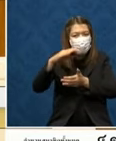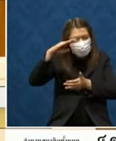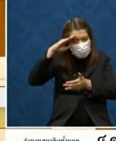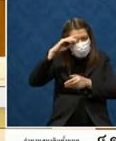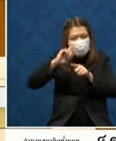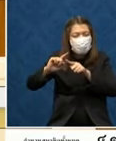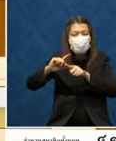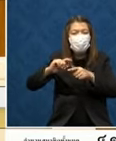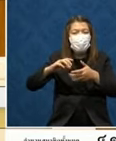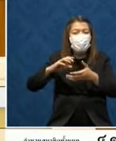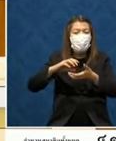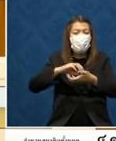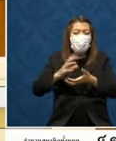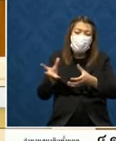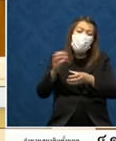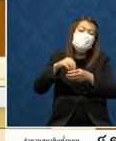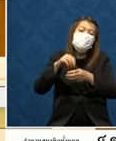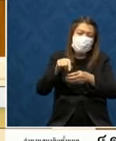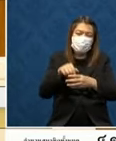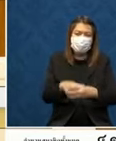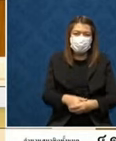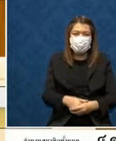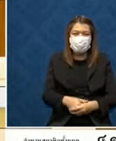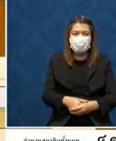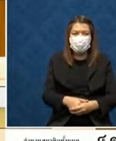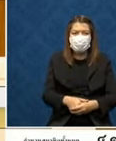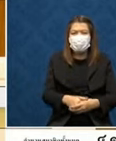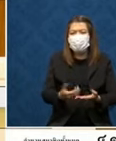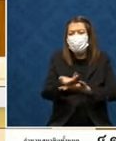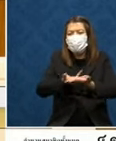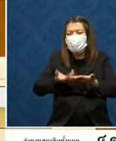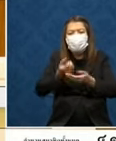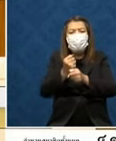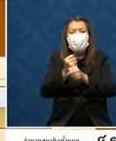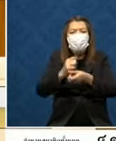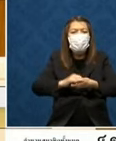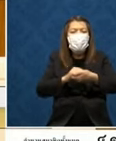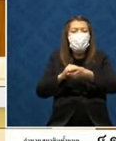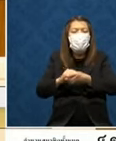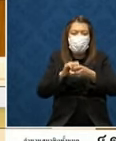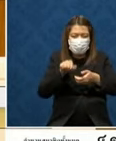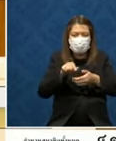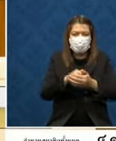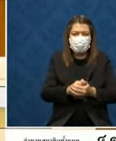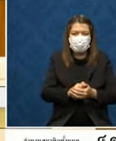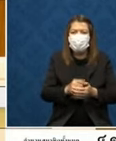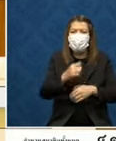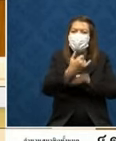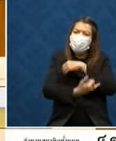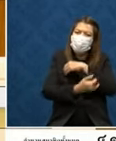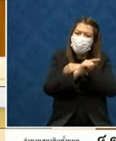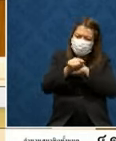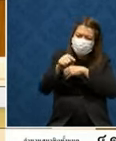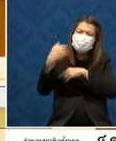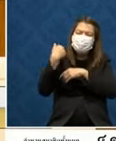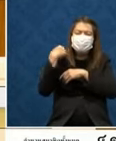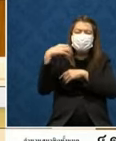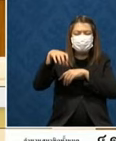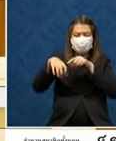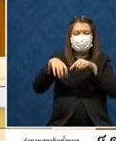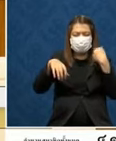ฟังก์ชั่นแล้วอันนี้ก็เป็นงานในเรื่องของการบูรณาการร่วมกันนะนะครับเพราะฉะนั้นจะเห็นว่าหลายประเทศเก็มีหน่วยงานลักษณะ